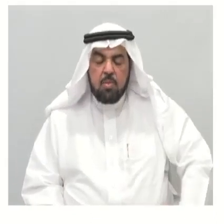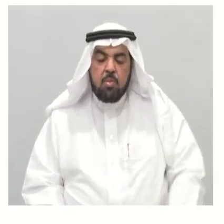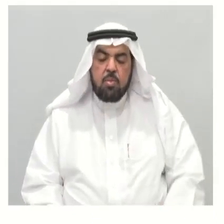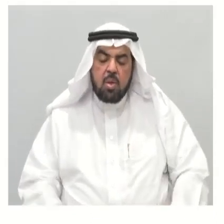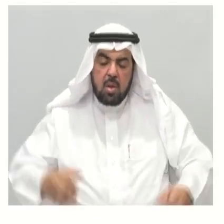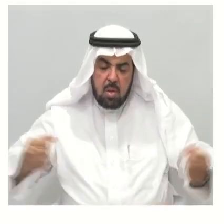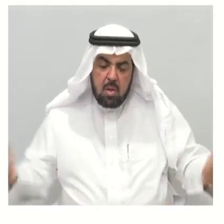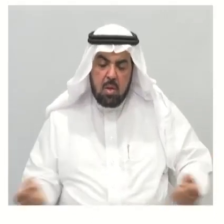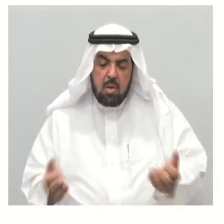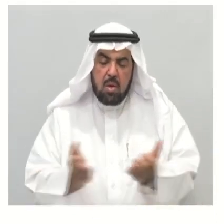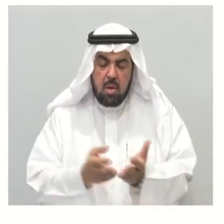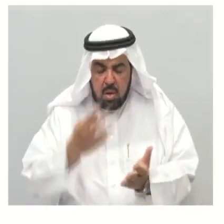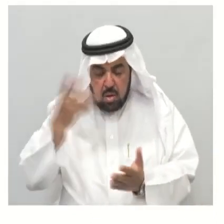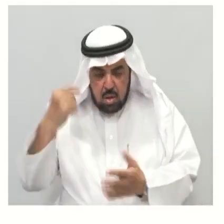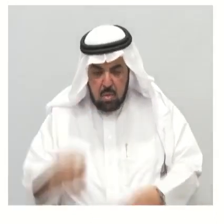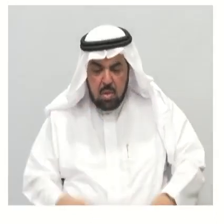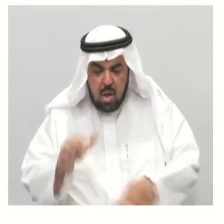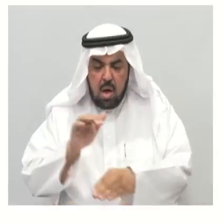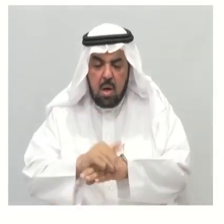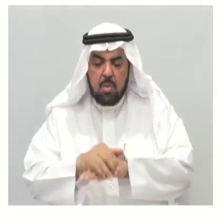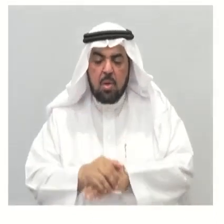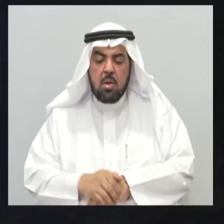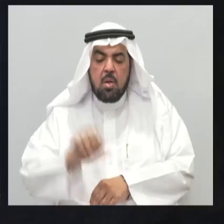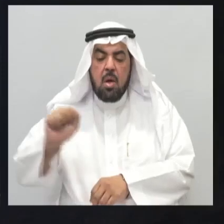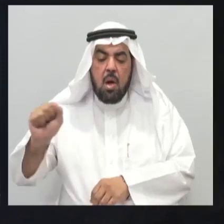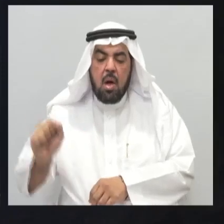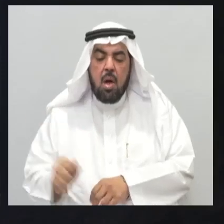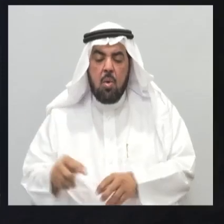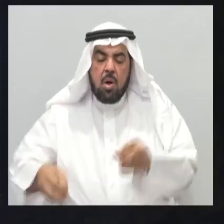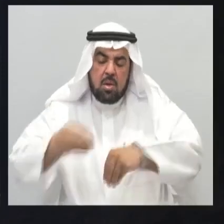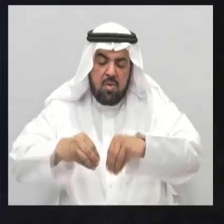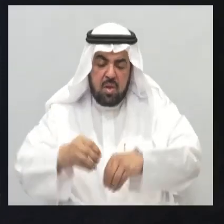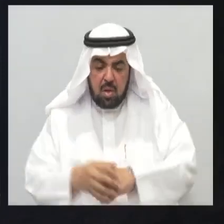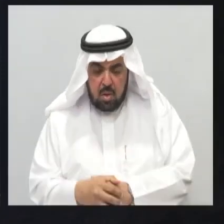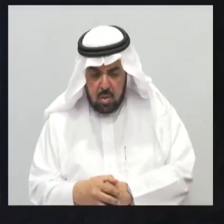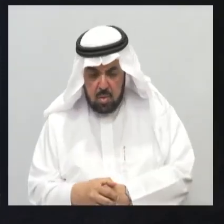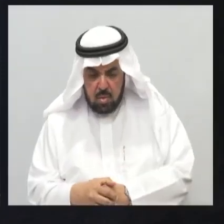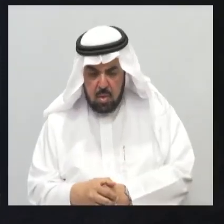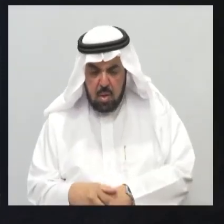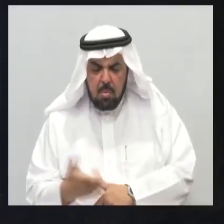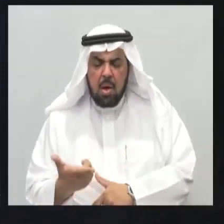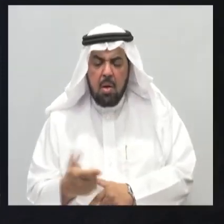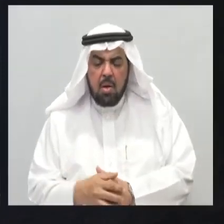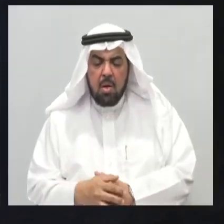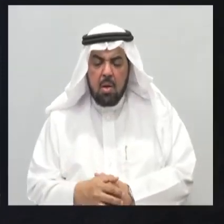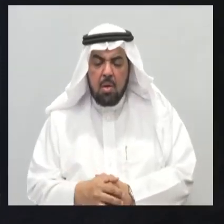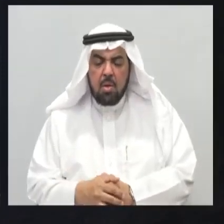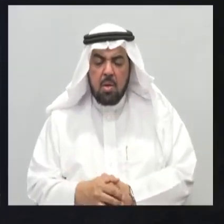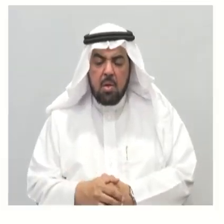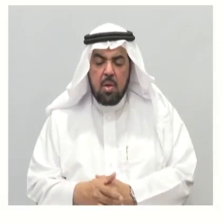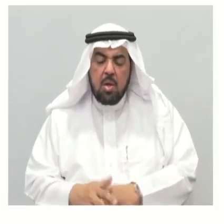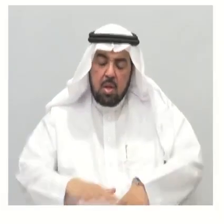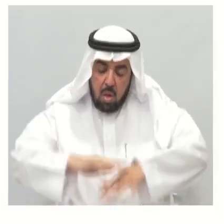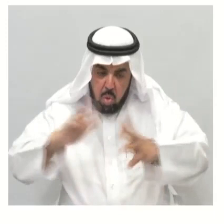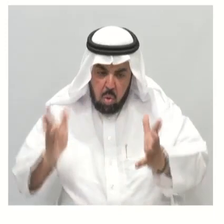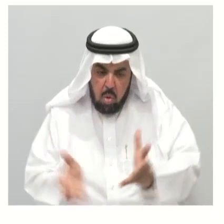لنسترجع ماذا تعلمنا؟ تعلمنا الخواص الفيزيائية. أحسنتم. ماذا قلنا عنها؟ أنها